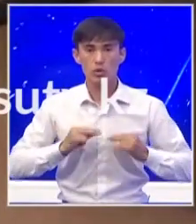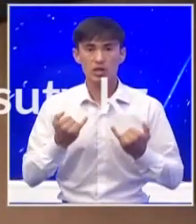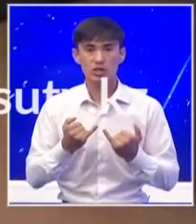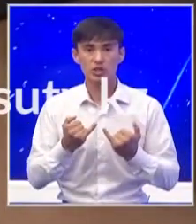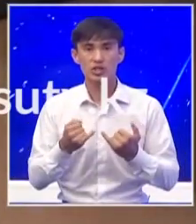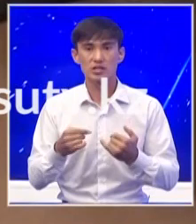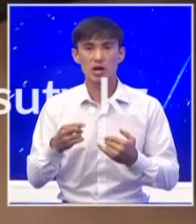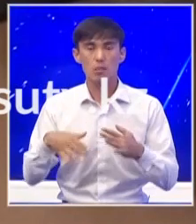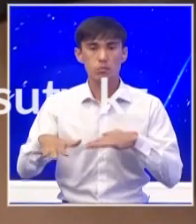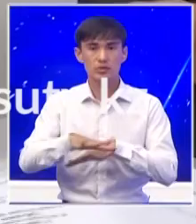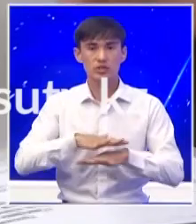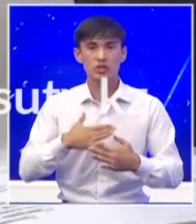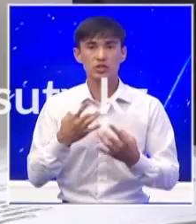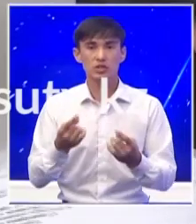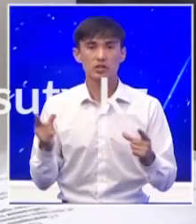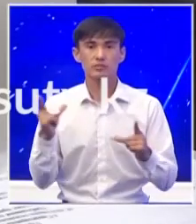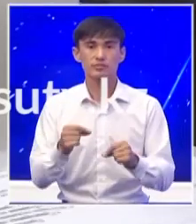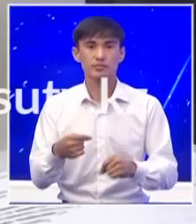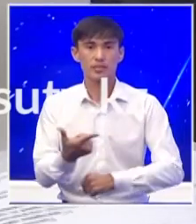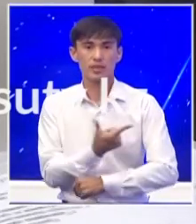граждане заботятся о своей безопасности.